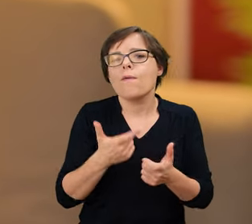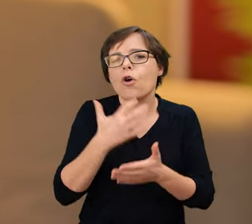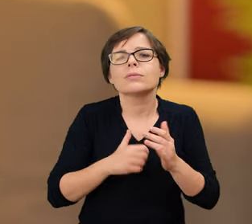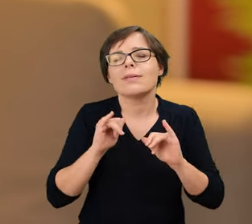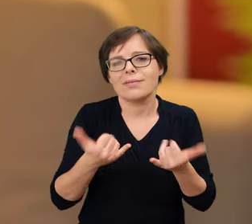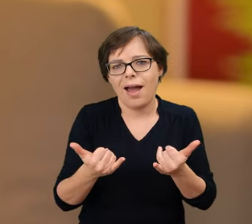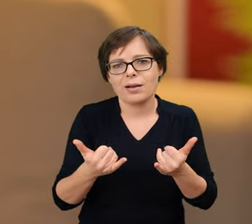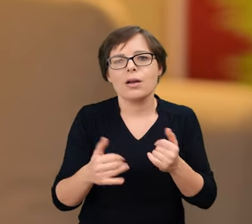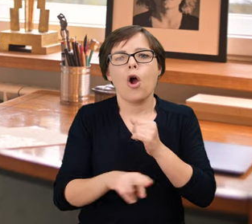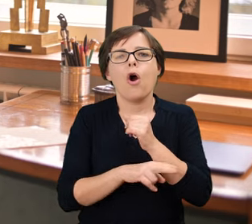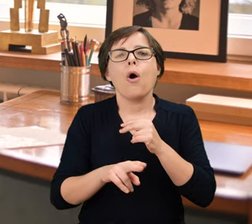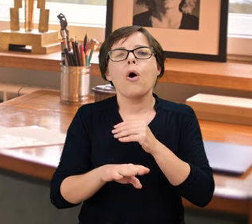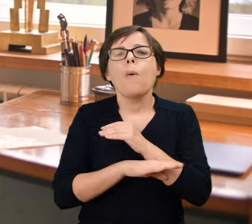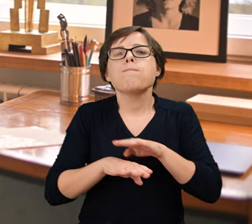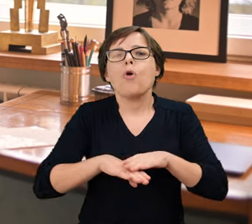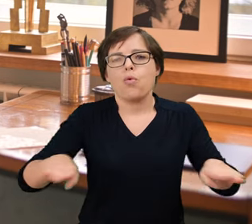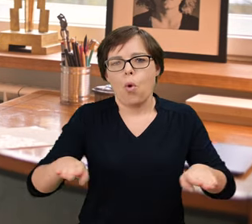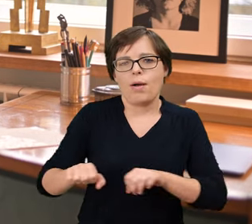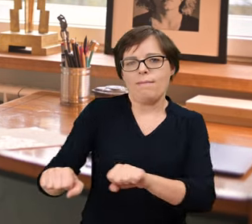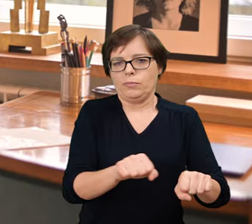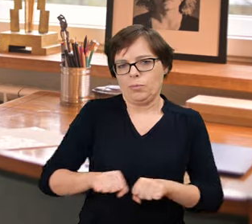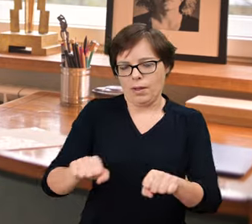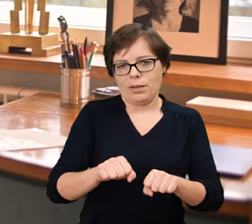nie kompromitować instytucji.